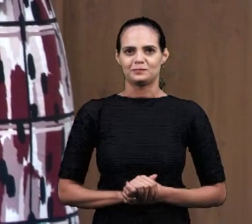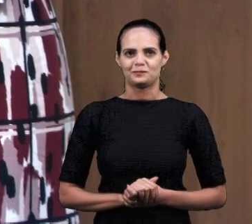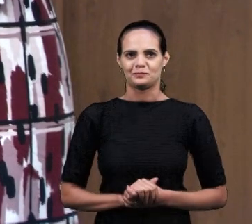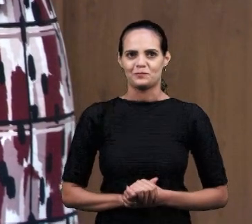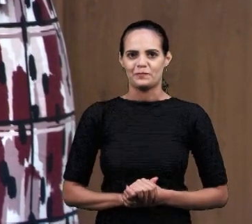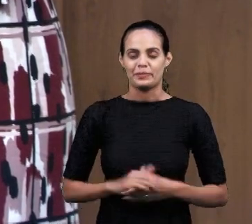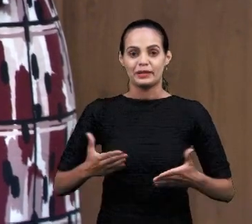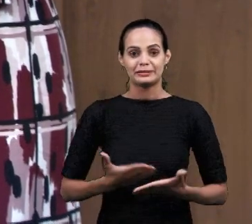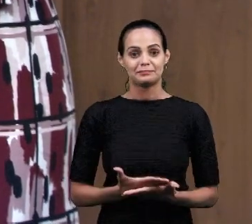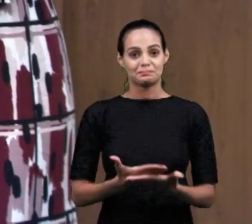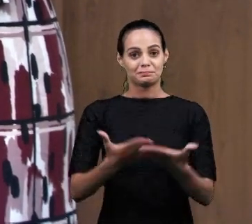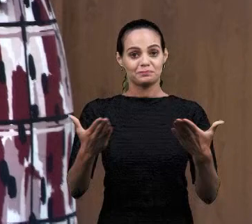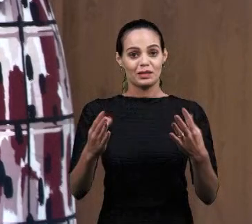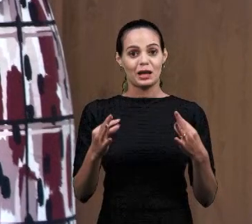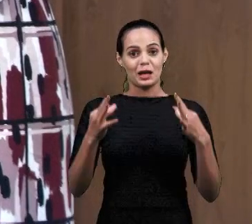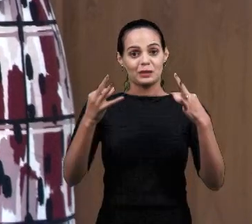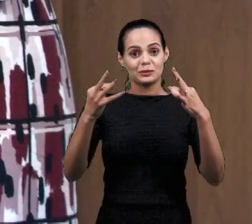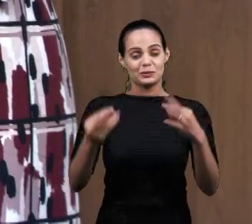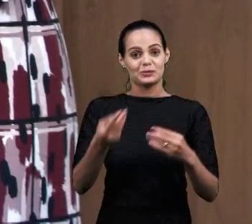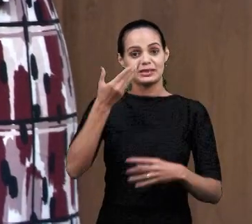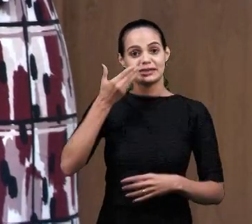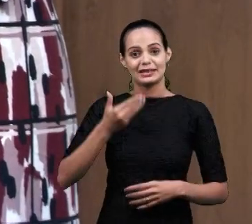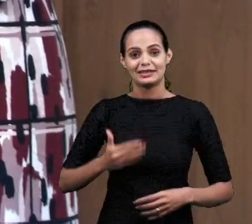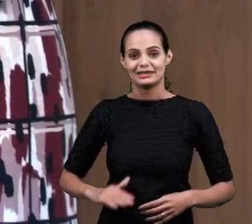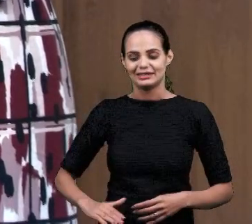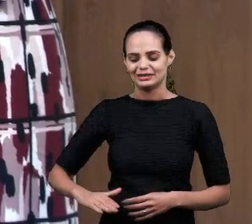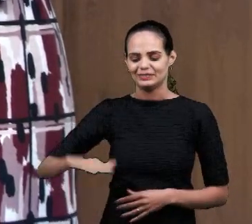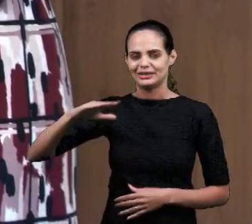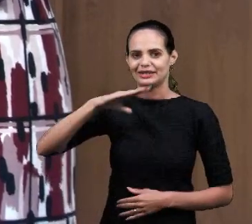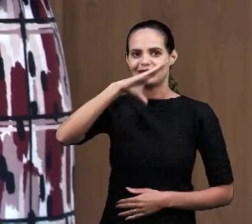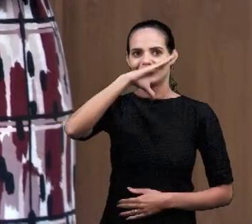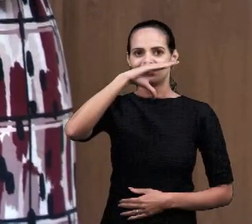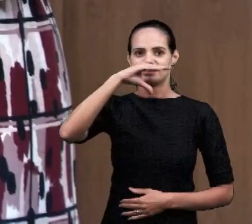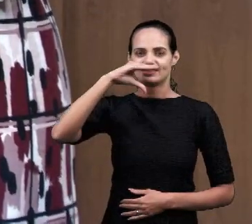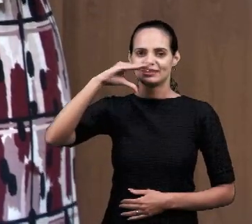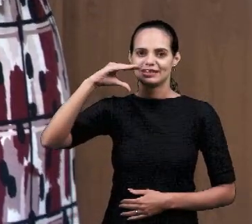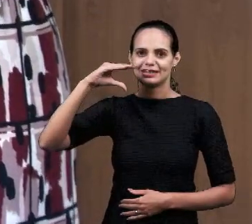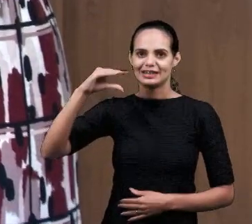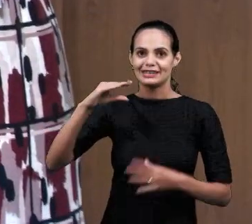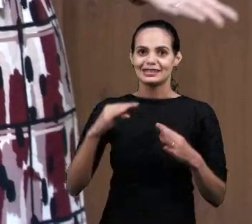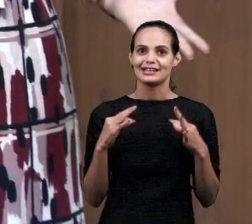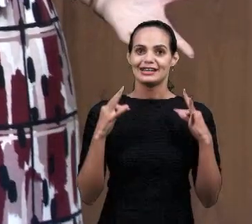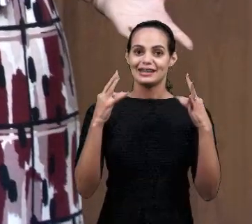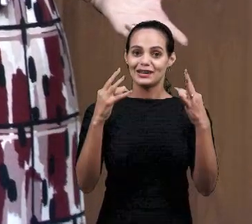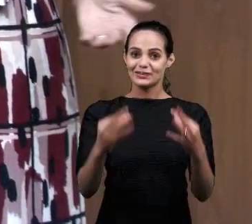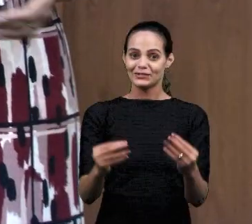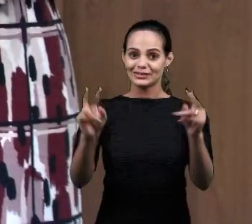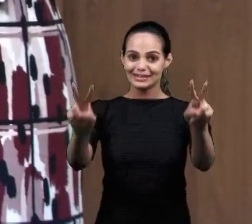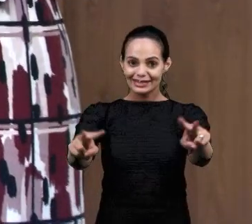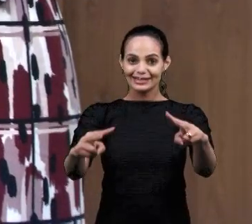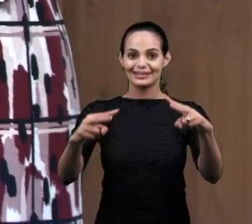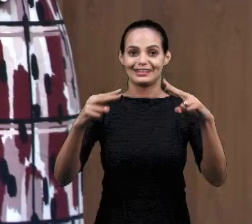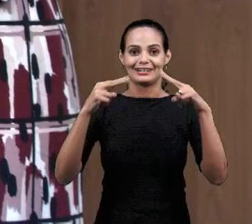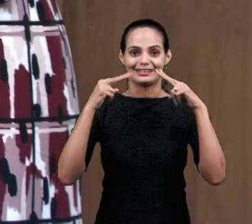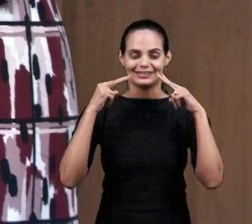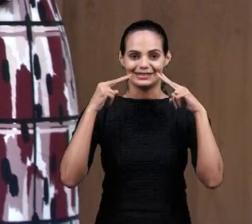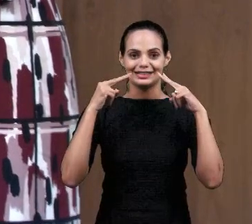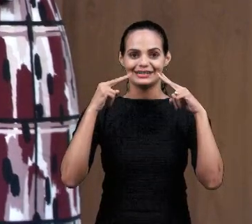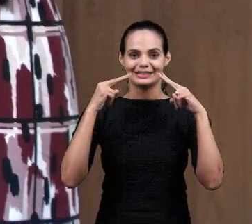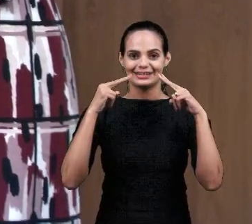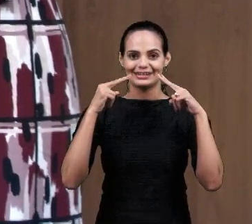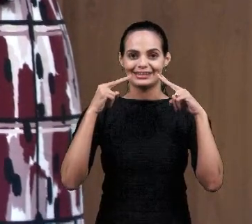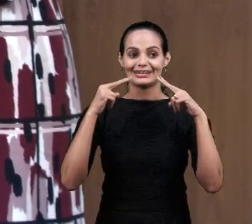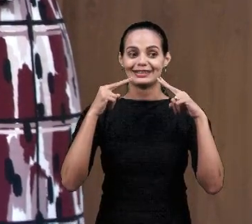Nous saluons nos enfants intermédiaires et adolescents et à tous qui nous assistent dans la paix du